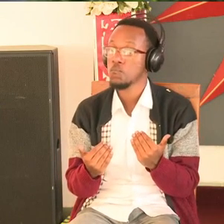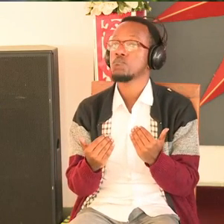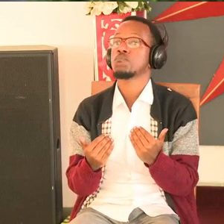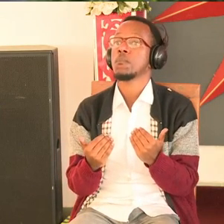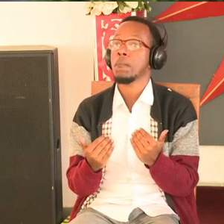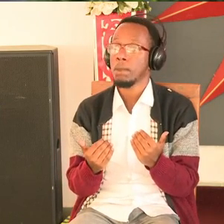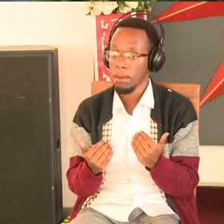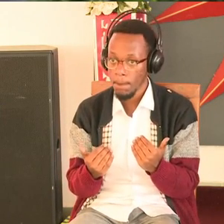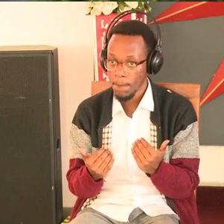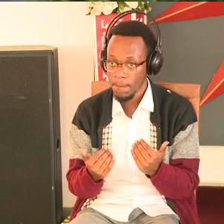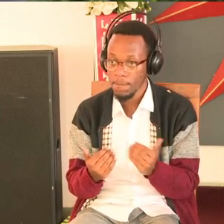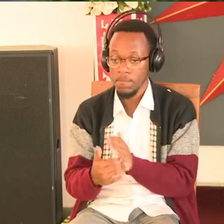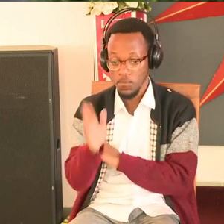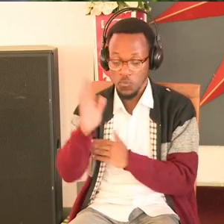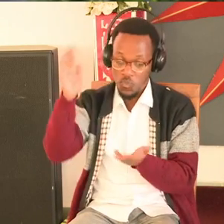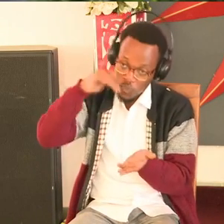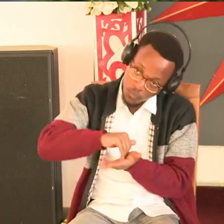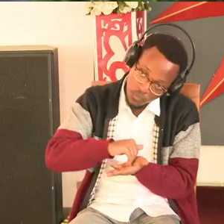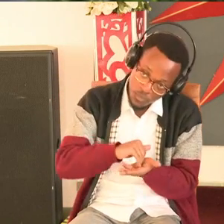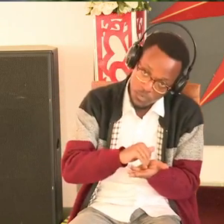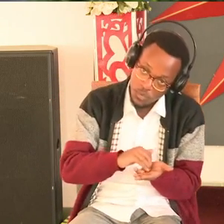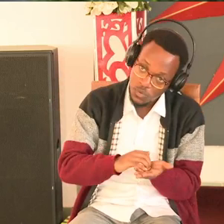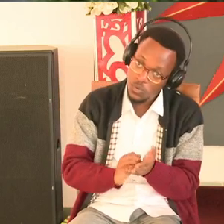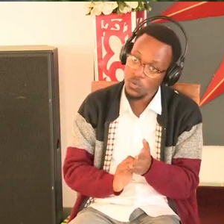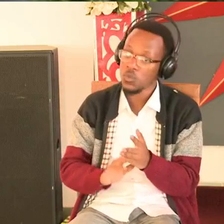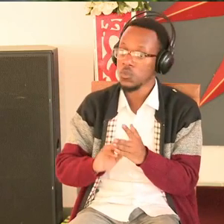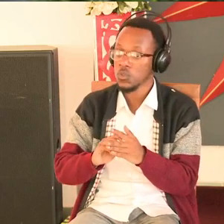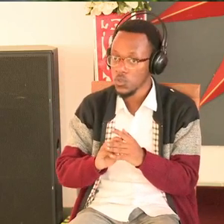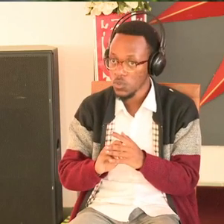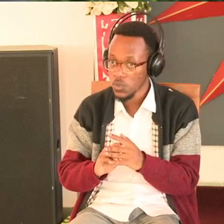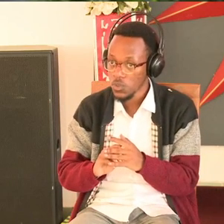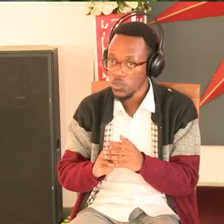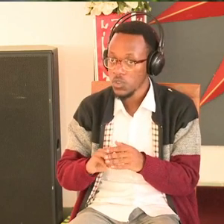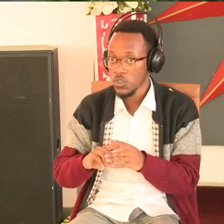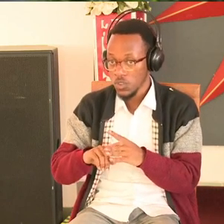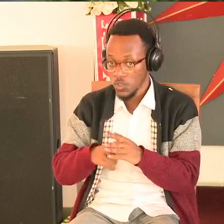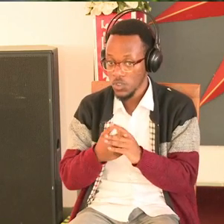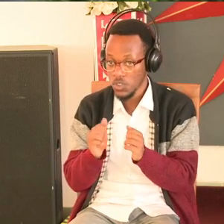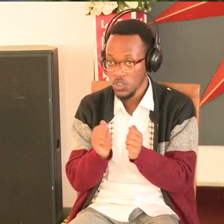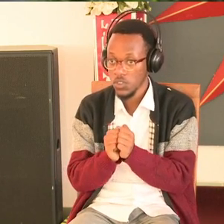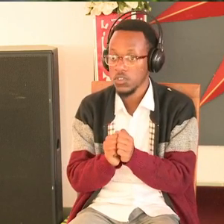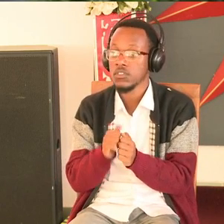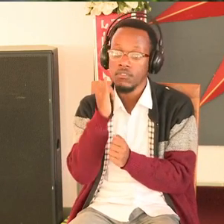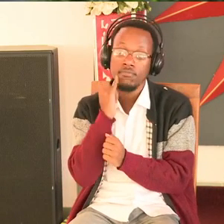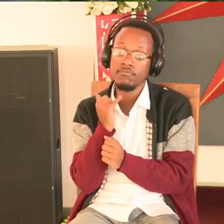hanyuma izongera itangirane itangirana umurimo wayo na Israheli